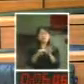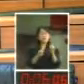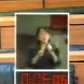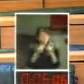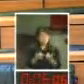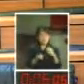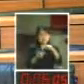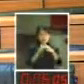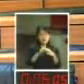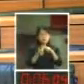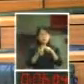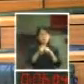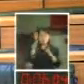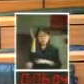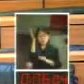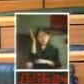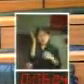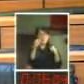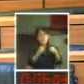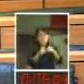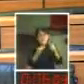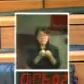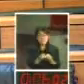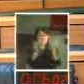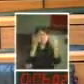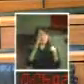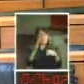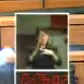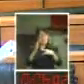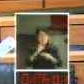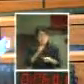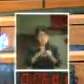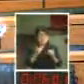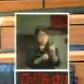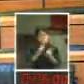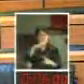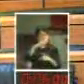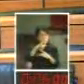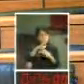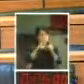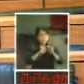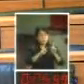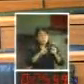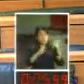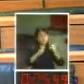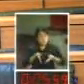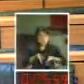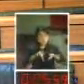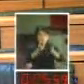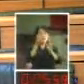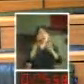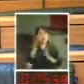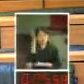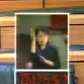ความไม่สงบมีการวางระเบิดมีการโปรยตะปูเรือใบในพื้นที่เส้นทางที่เกิดขึ้นในจังหวัดชายแดนภาคใ